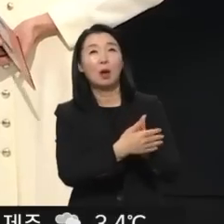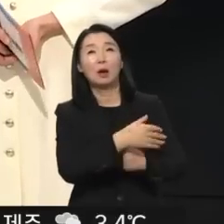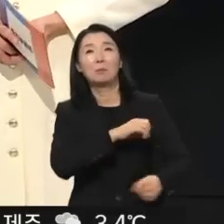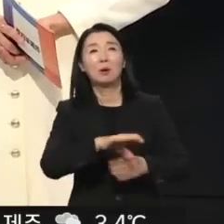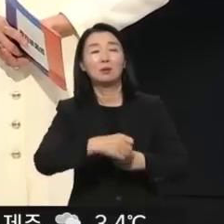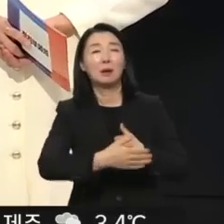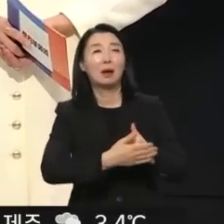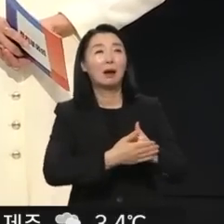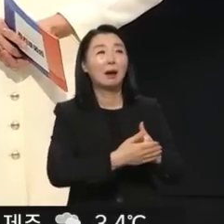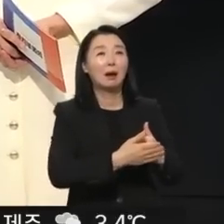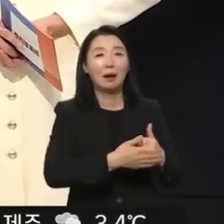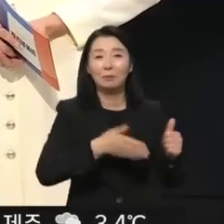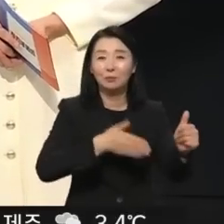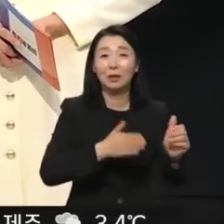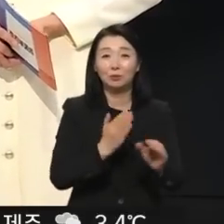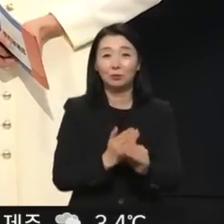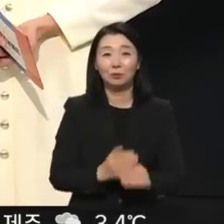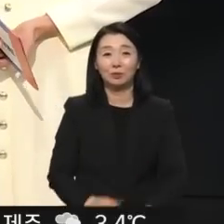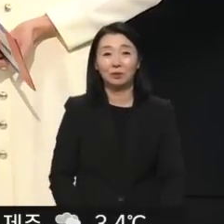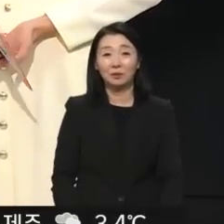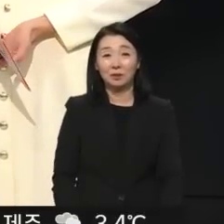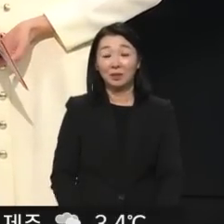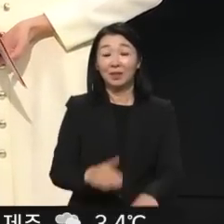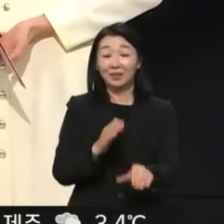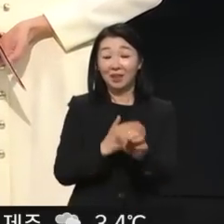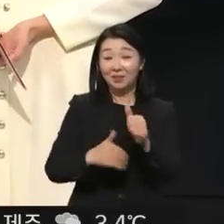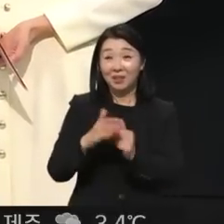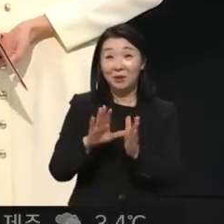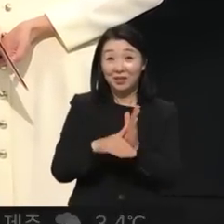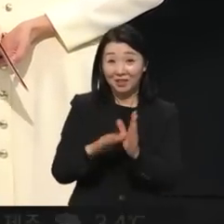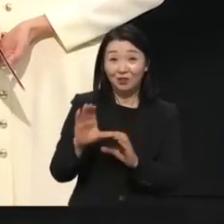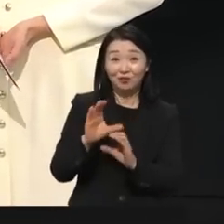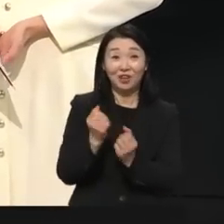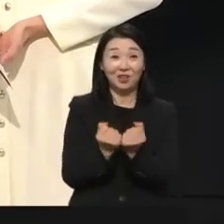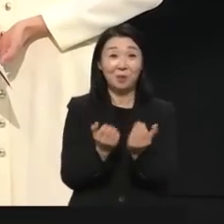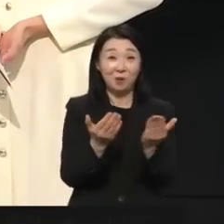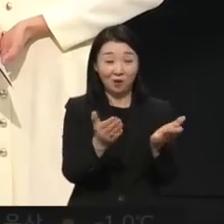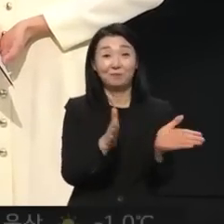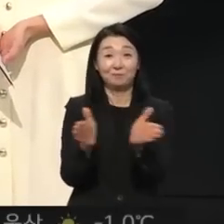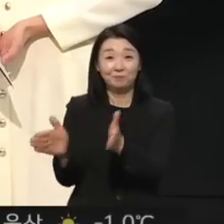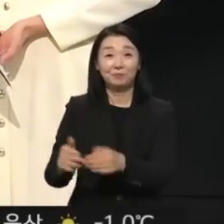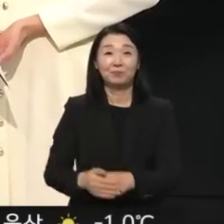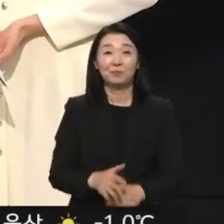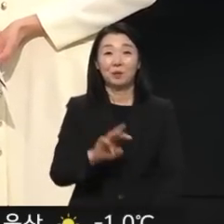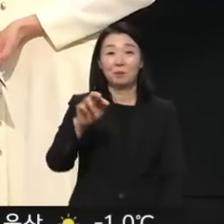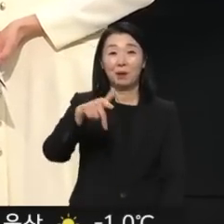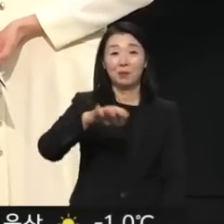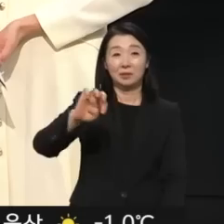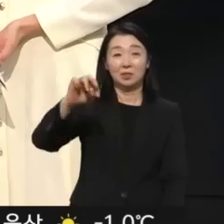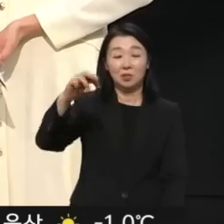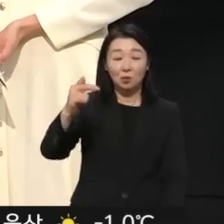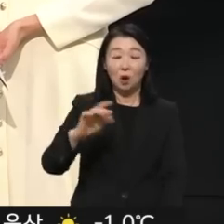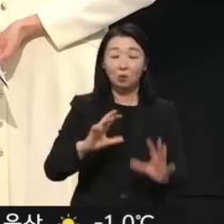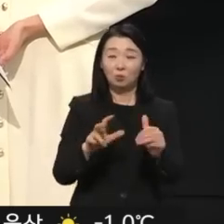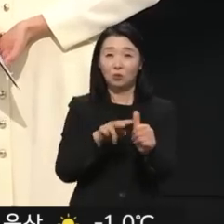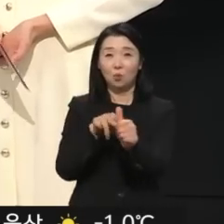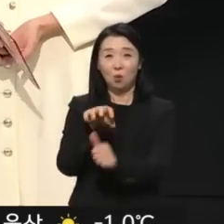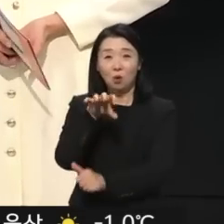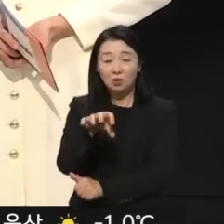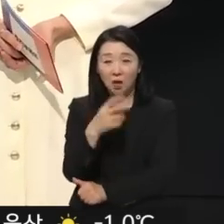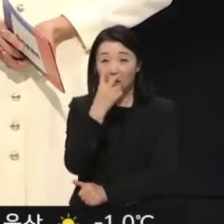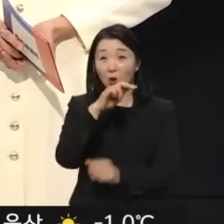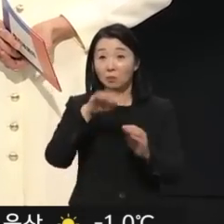말아달라는 그런 호소를 하고 있잖아요. 자, 그 얘기는 저희가 상황실에서 조금 더 이어보도록 하고요. 오늘 박지원 전 국정원장도 검찰에